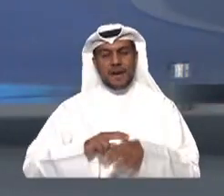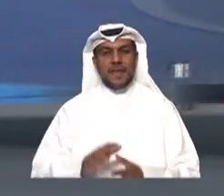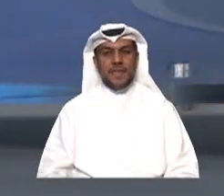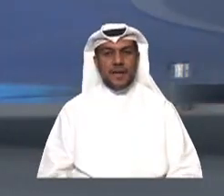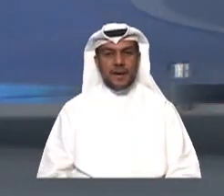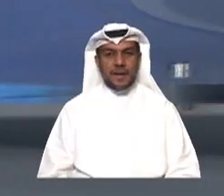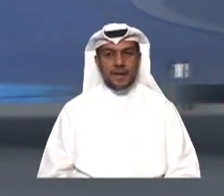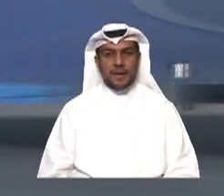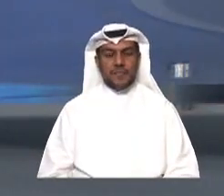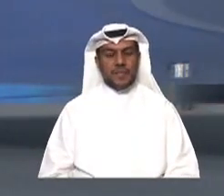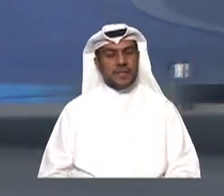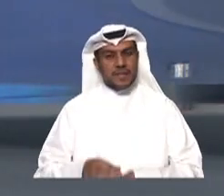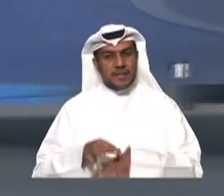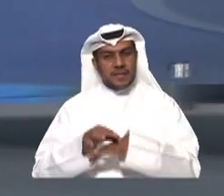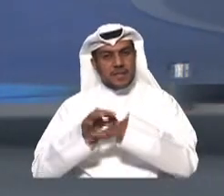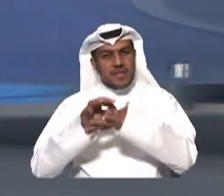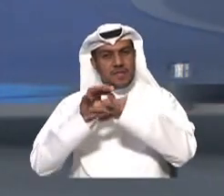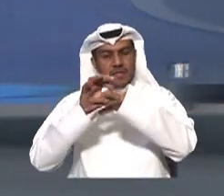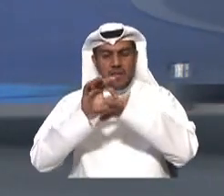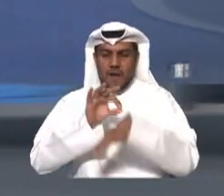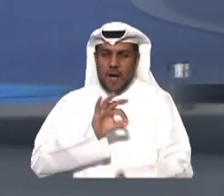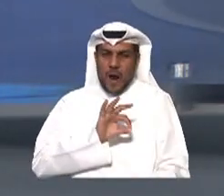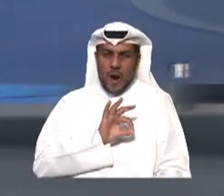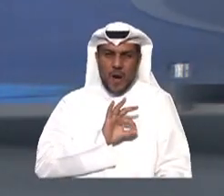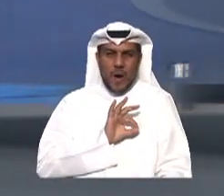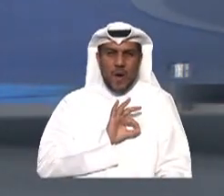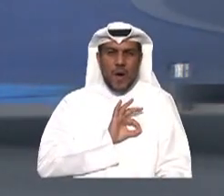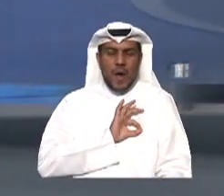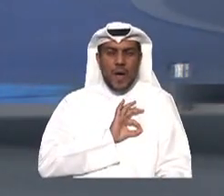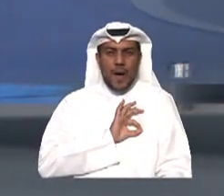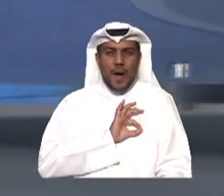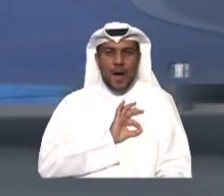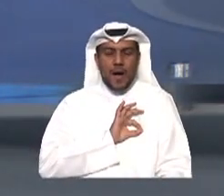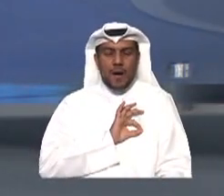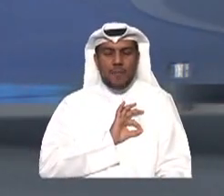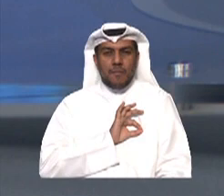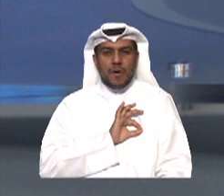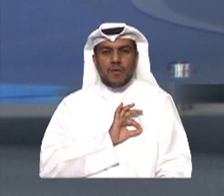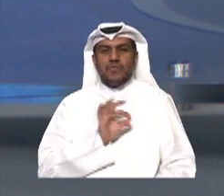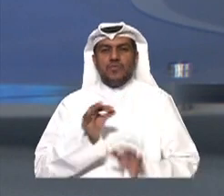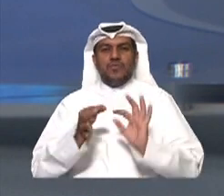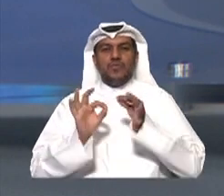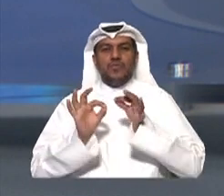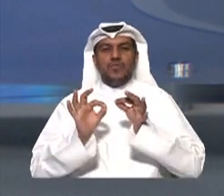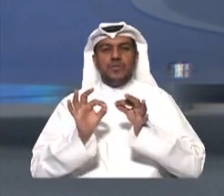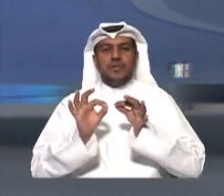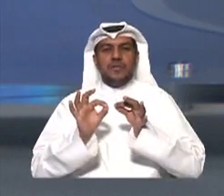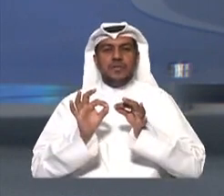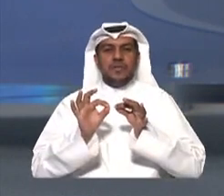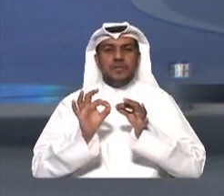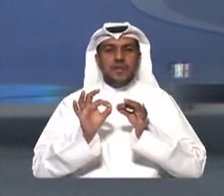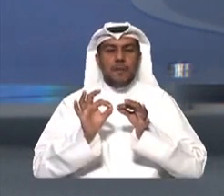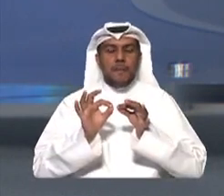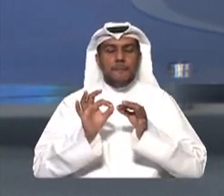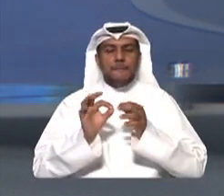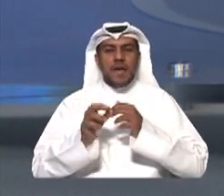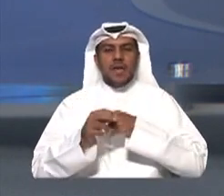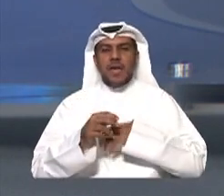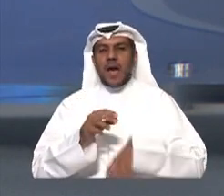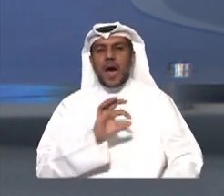جولة إنسانية قام بها الهلال الأحمر الكويتي لمستشفى راشيا الحكومي في البقاع